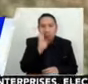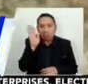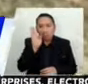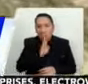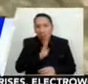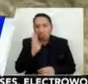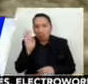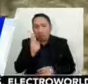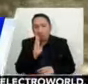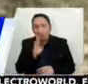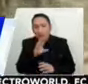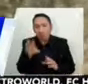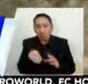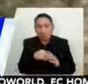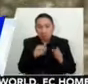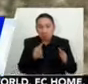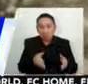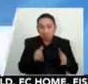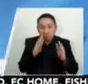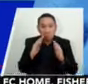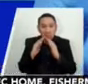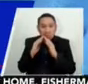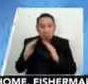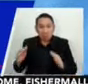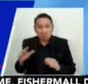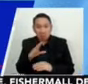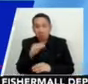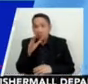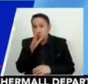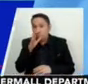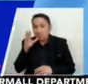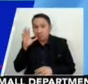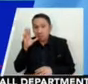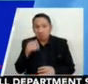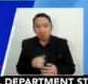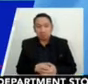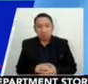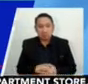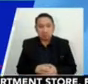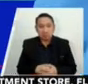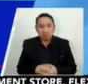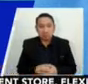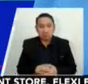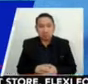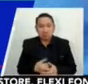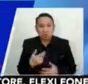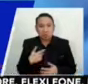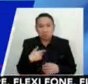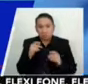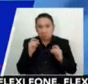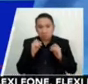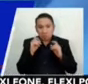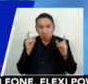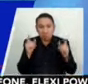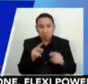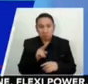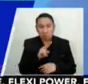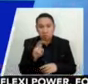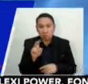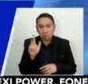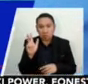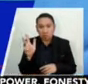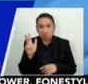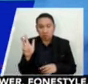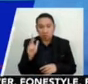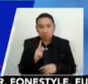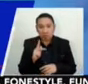establishmento, kabahayan at mga pananim. It shouldn't be surprising, umabot ng 230 kilometers. Umabot ang 350.